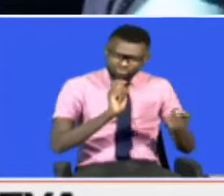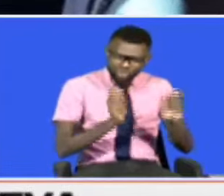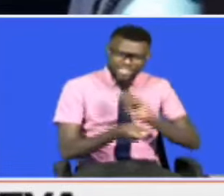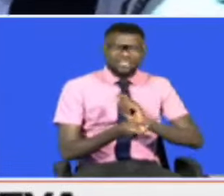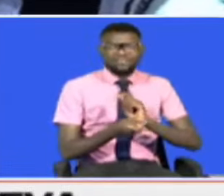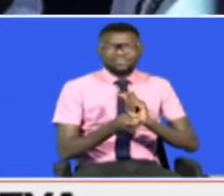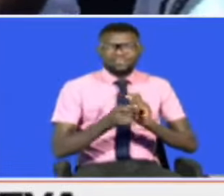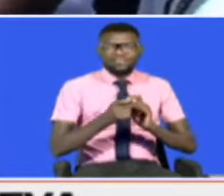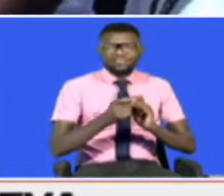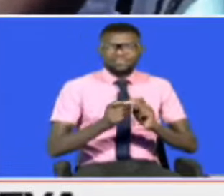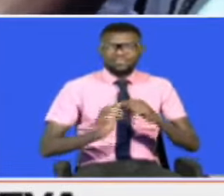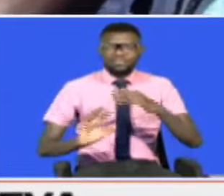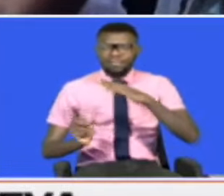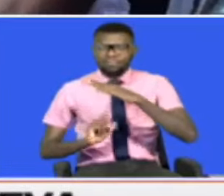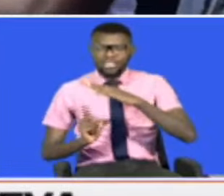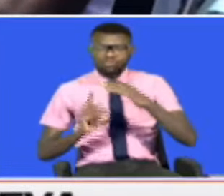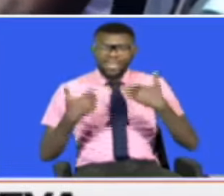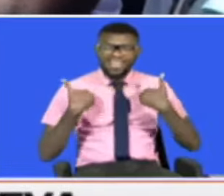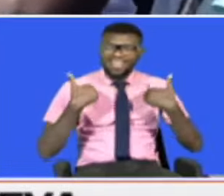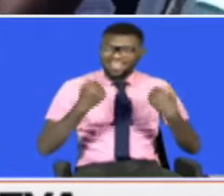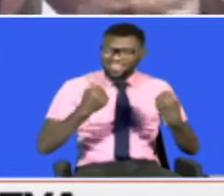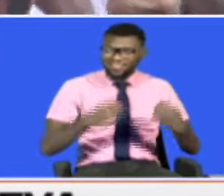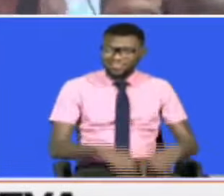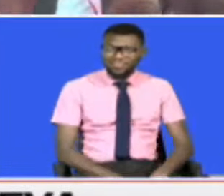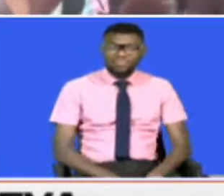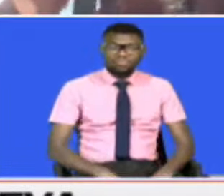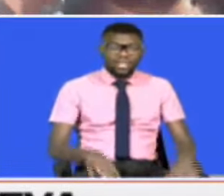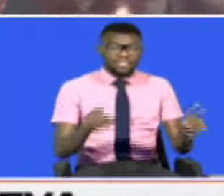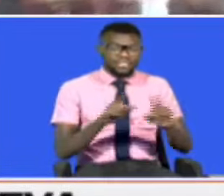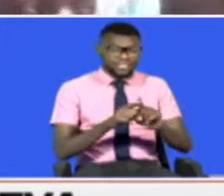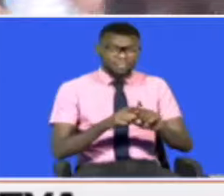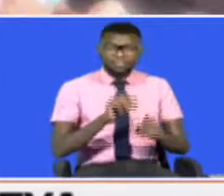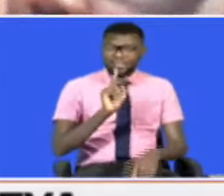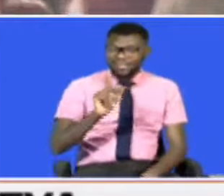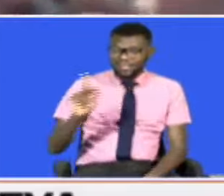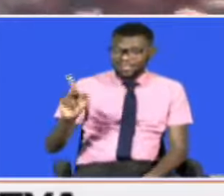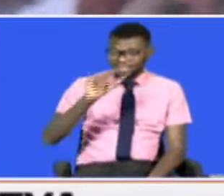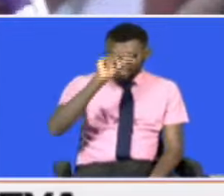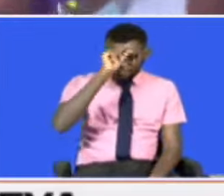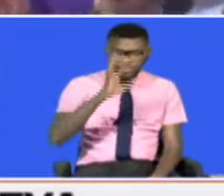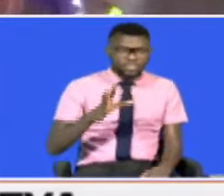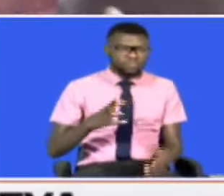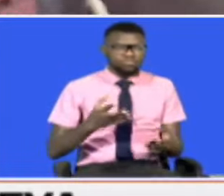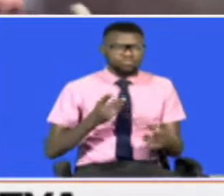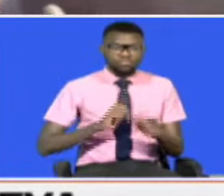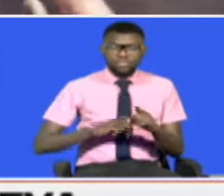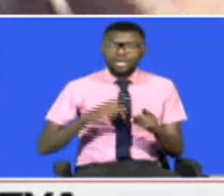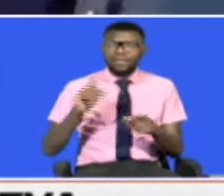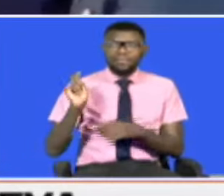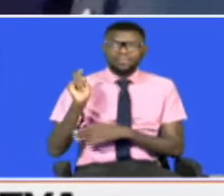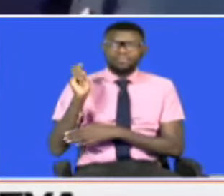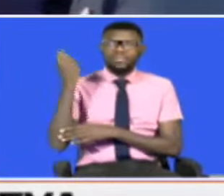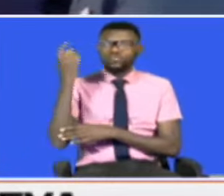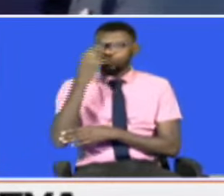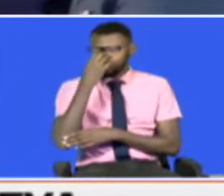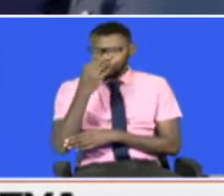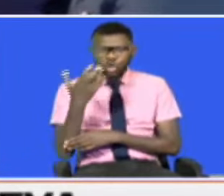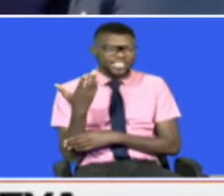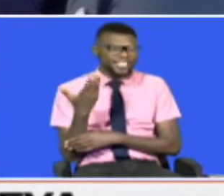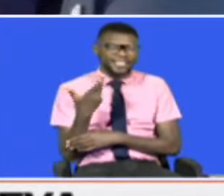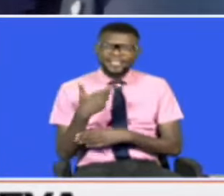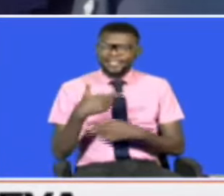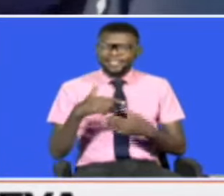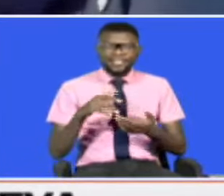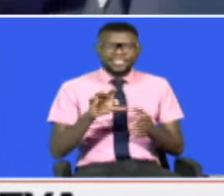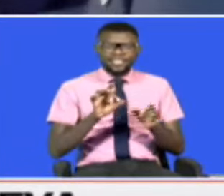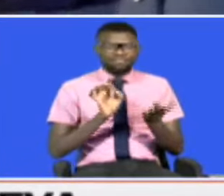issues that you have raised... ni mageuzi yaliyoshuhudiwa pia chini ya serikali ya Kenya Kwanza baada ya Rais William Ruto kulazimika kuvunja